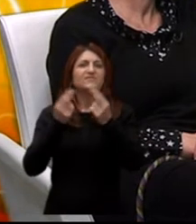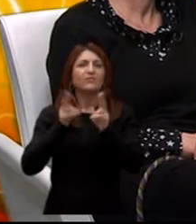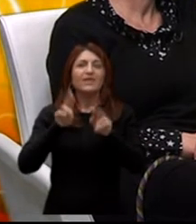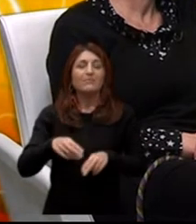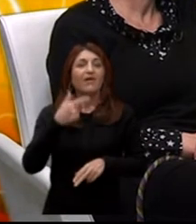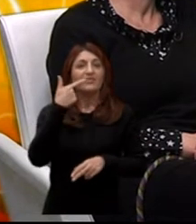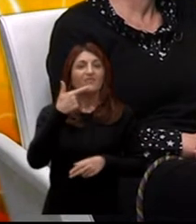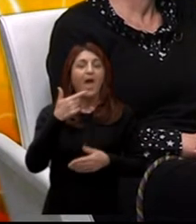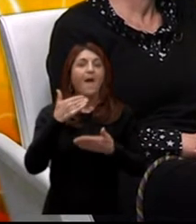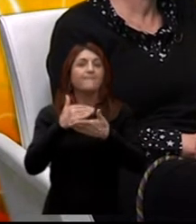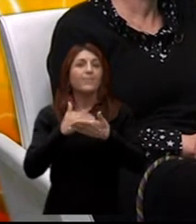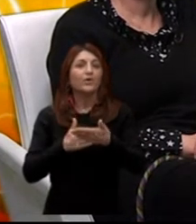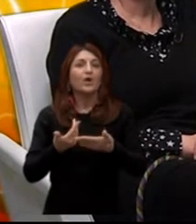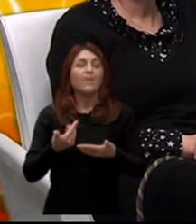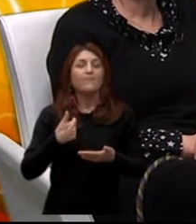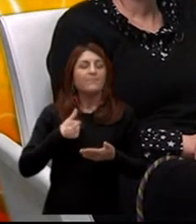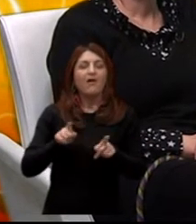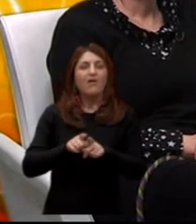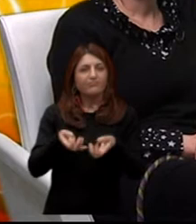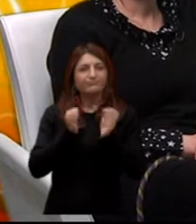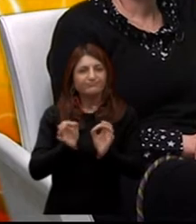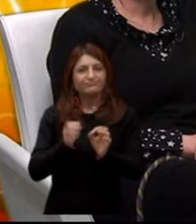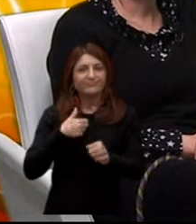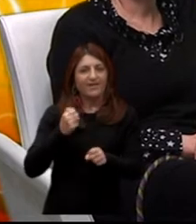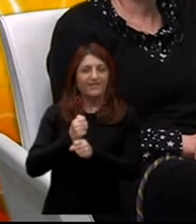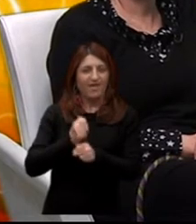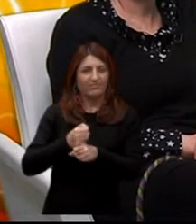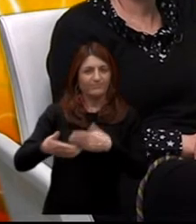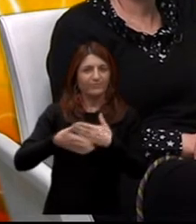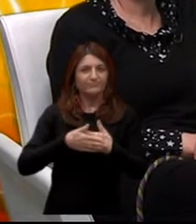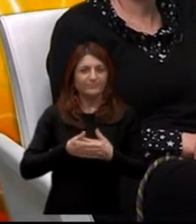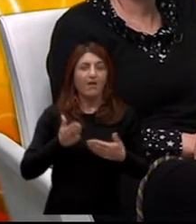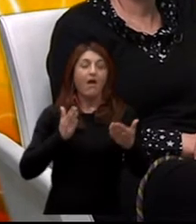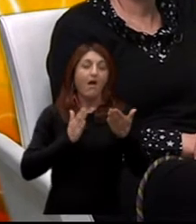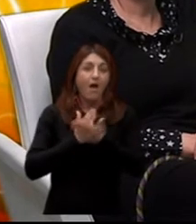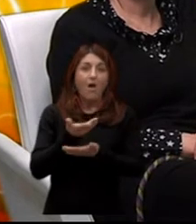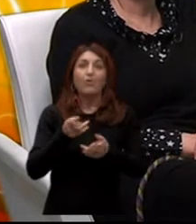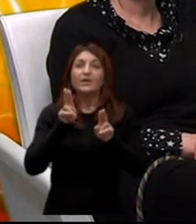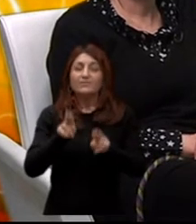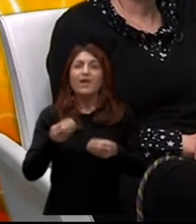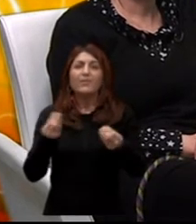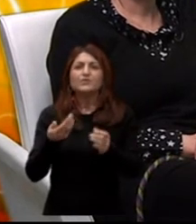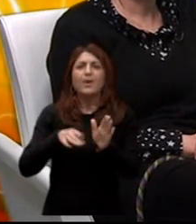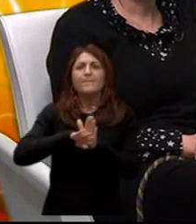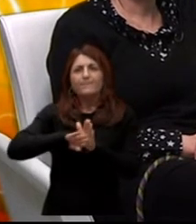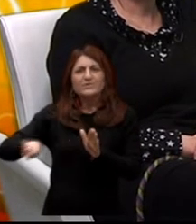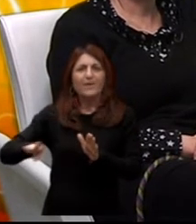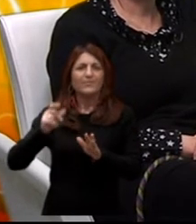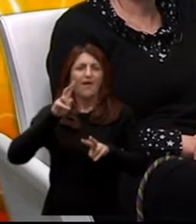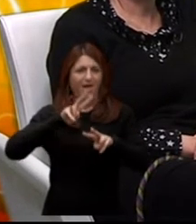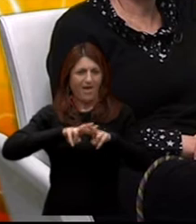programa po kojima smo specifični koja radimo. Tako da da, u slučaju ako potrebna nekakva posebna